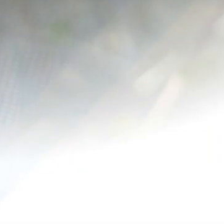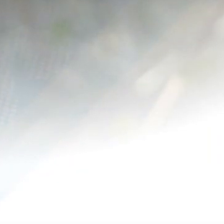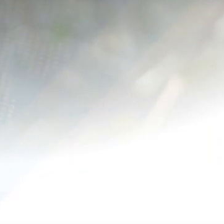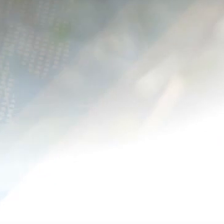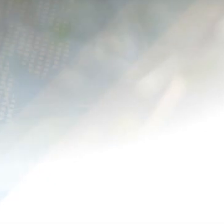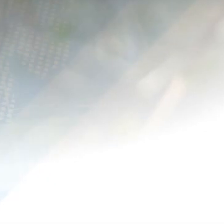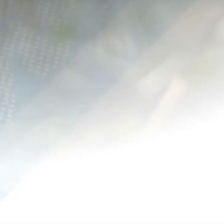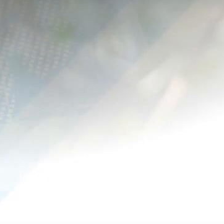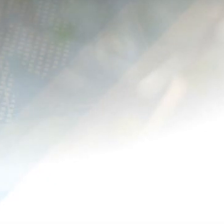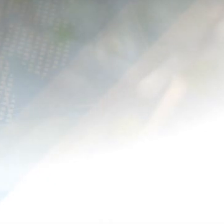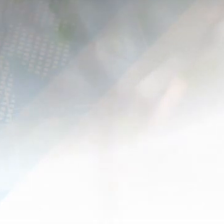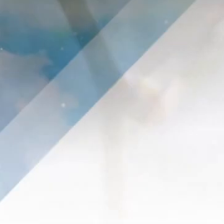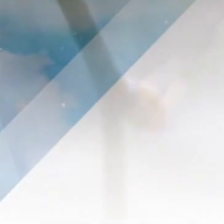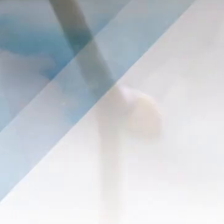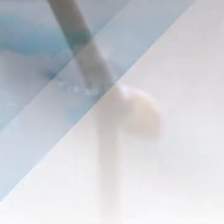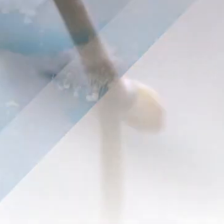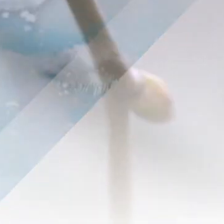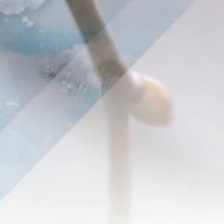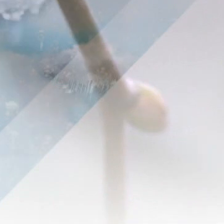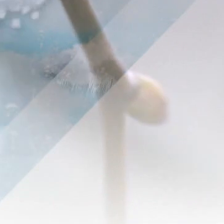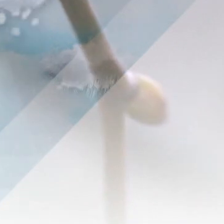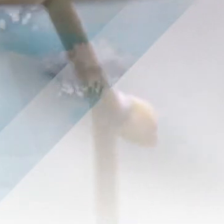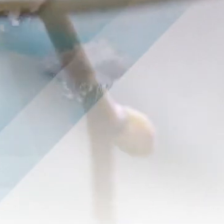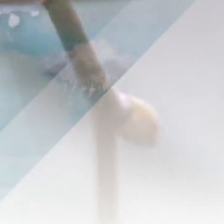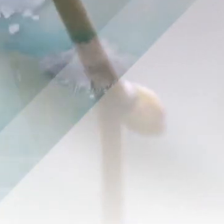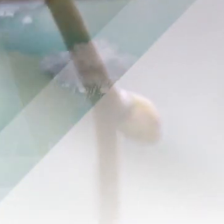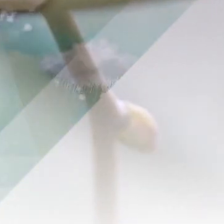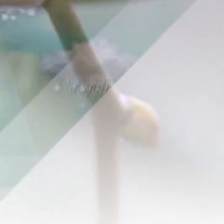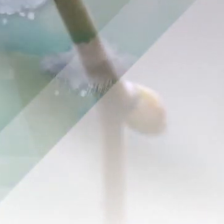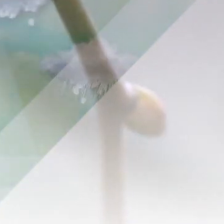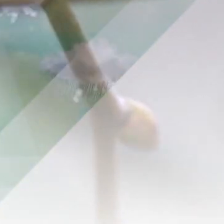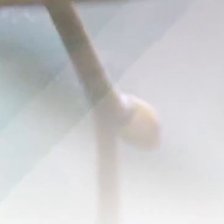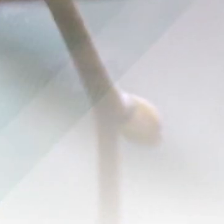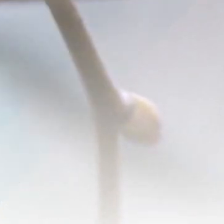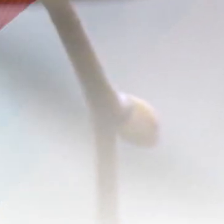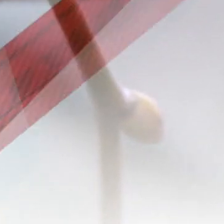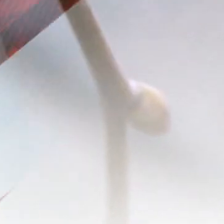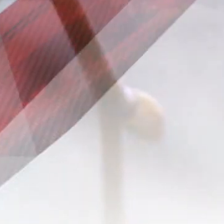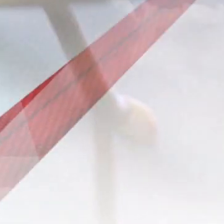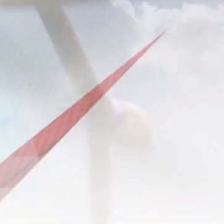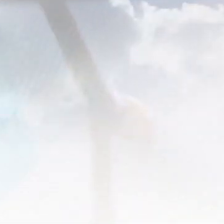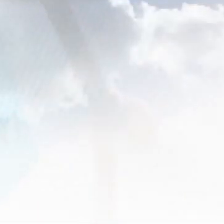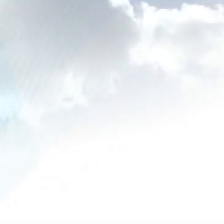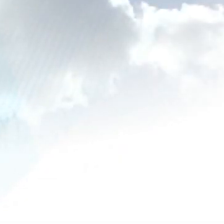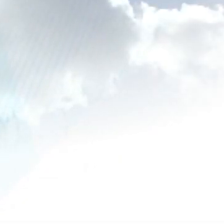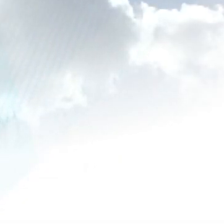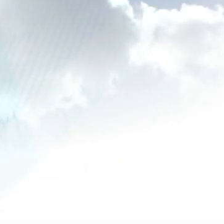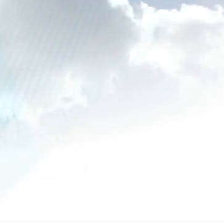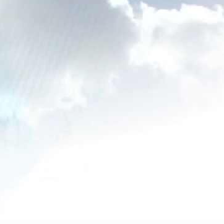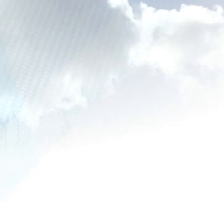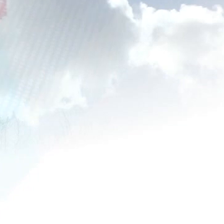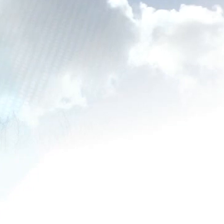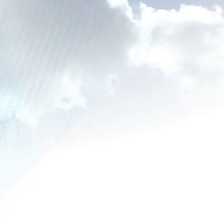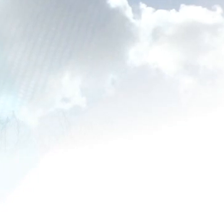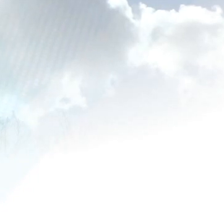У аўторак 27 червня па народным календары Алісей Грычкасей, які ў папярэднія два дні на Нупрэя